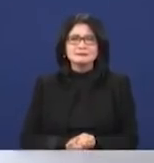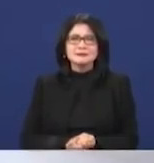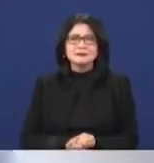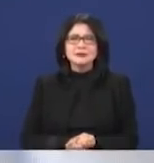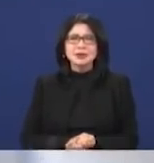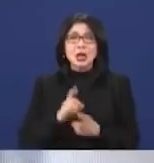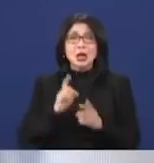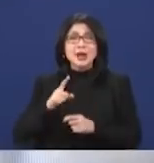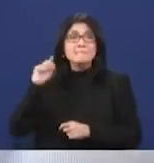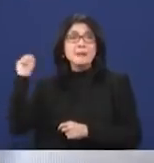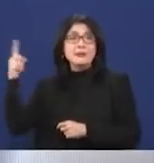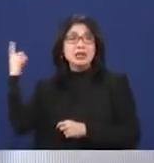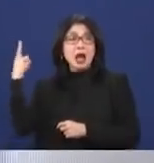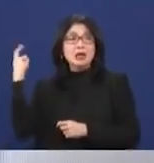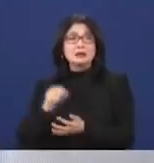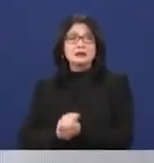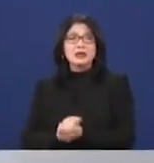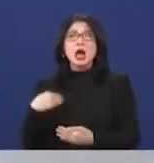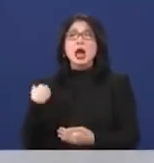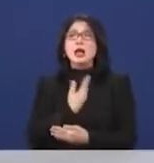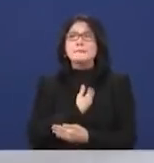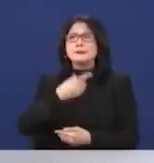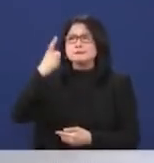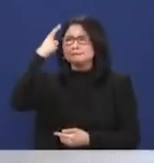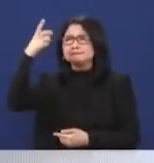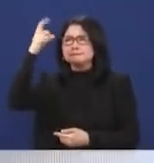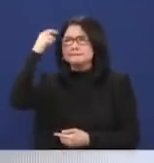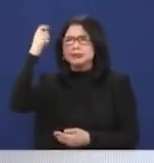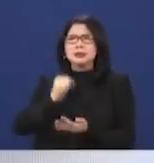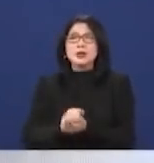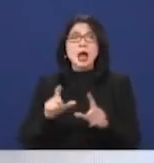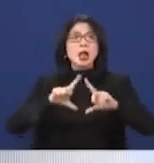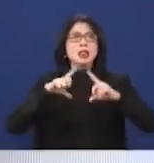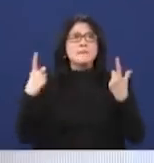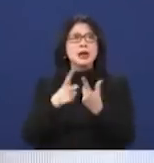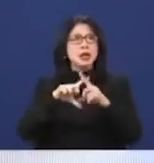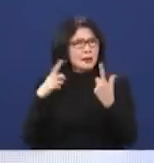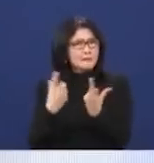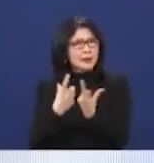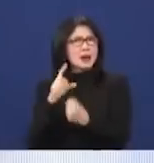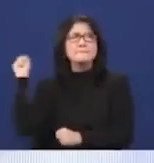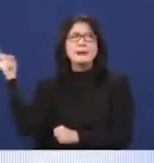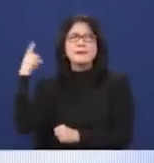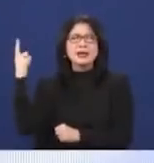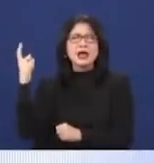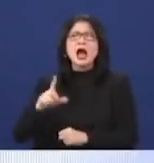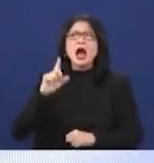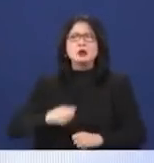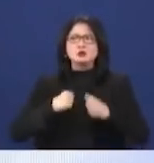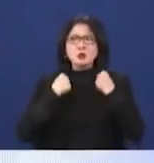Di bidang pemerintahan, kami berpendapat bahwa lembaga-lembaga pemerintah harus